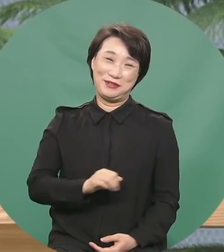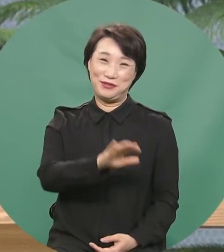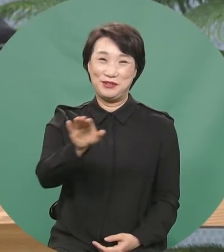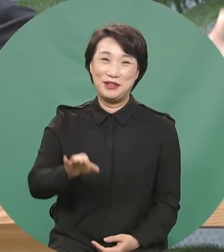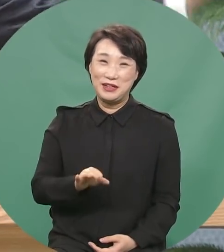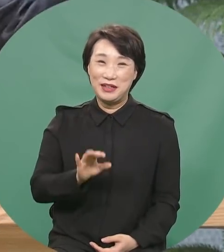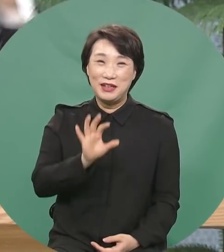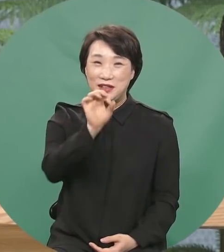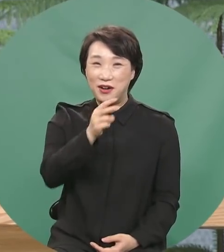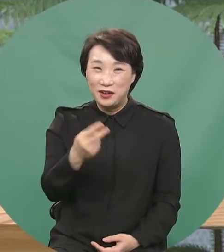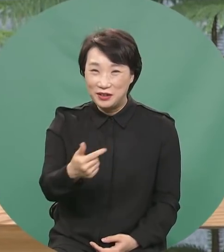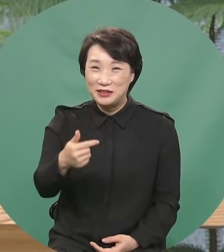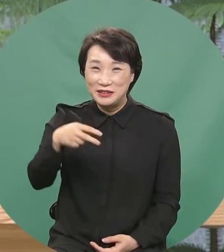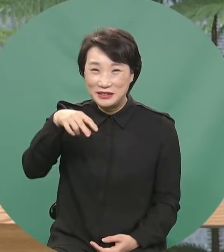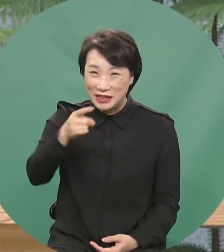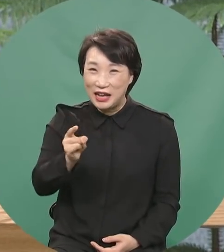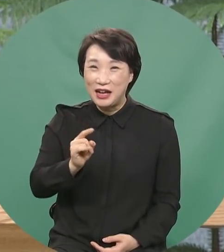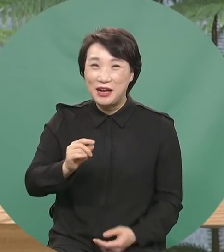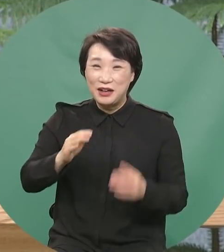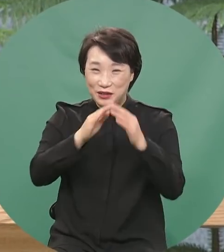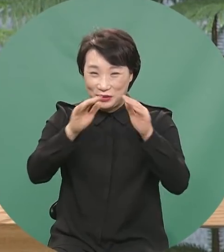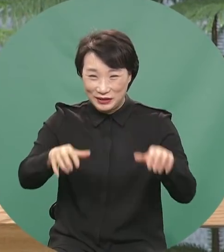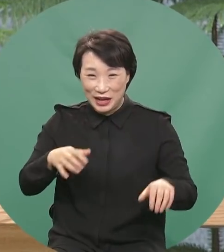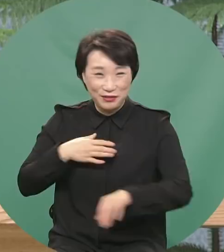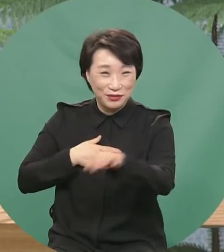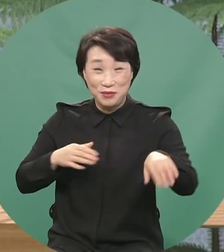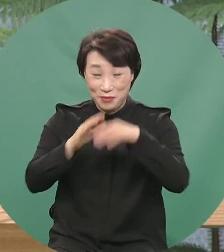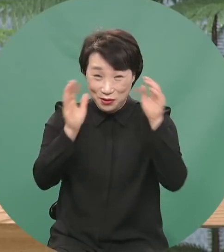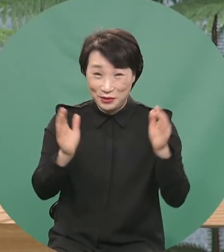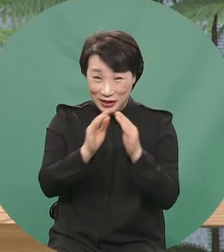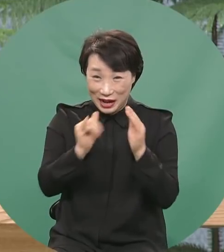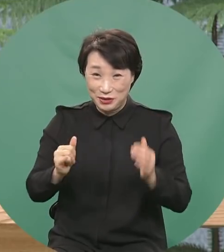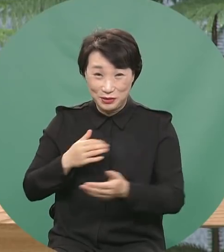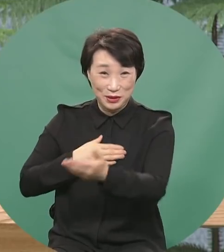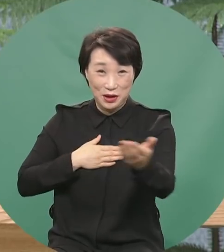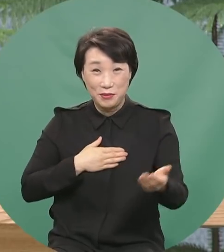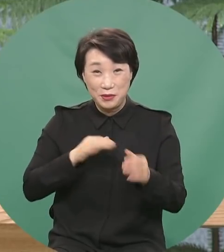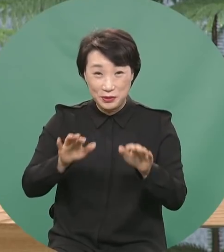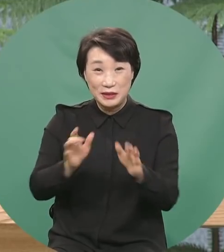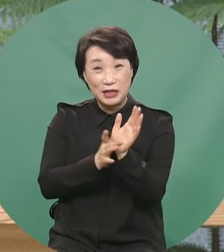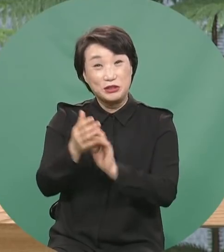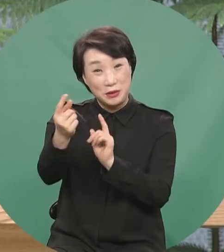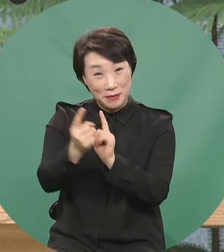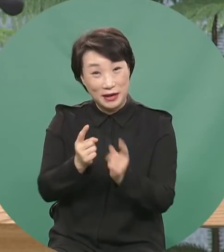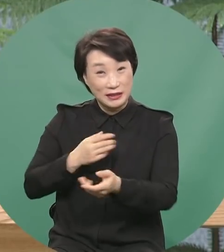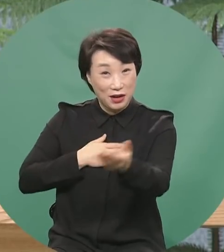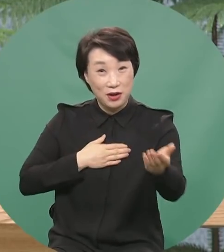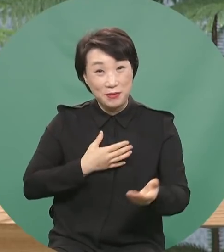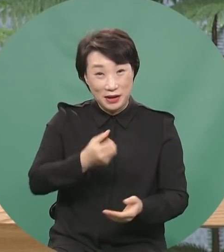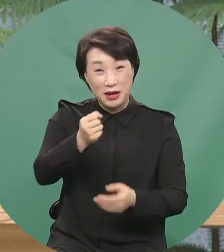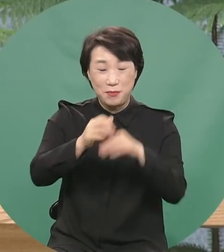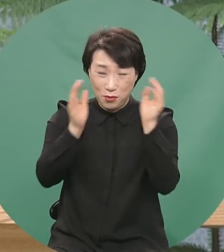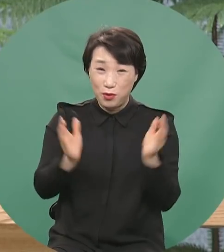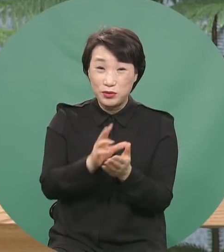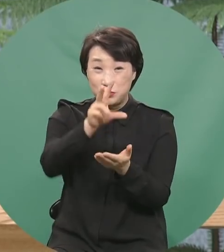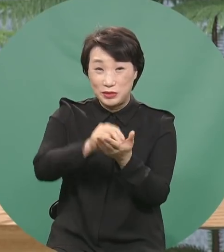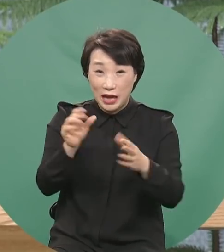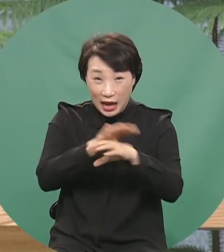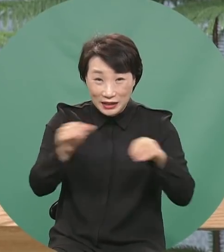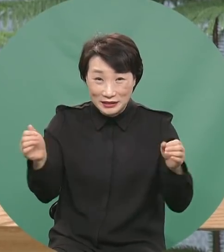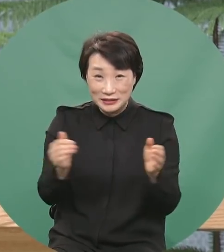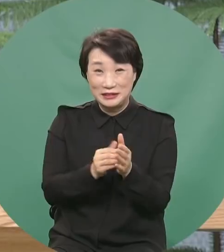연세 온 동네 가족이요. 오늘 예수를 만나 여러분들이 가진 모든 문제를 싹 다